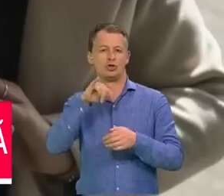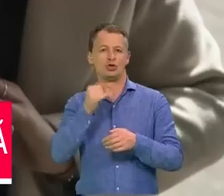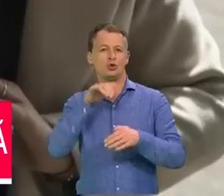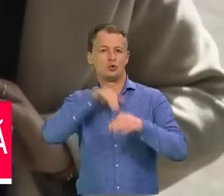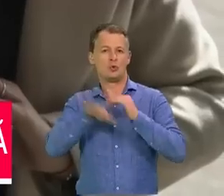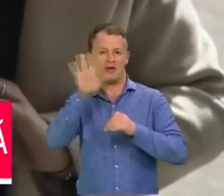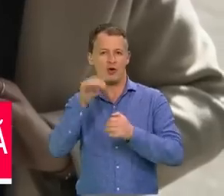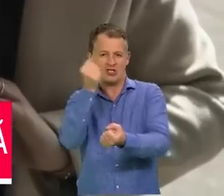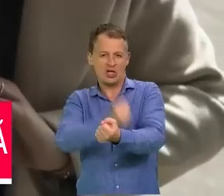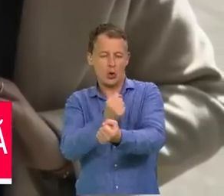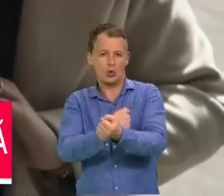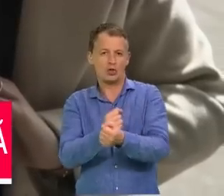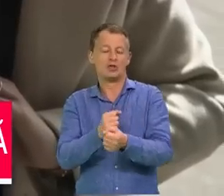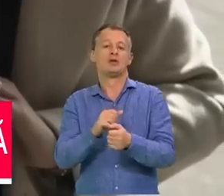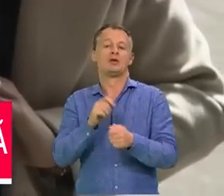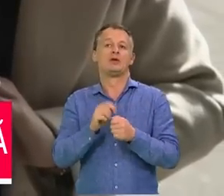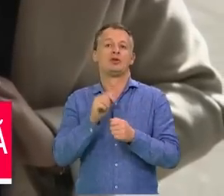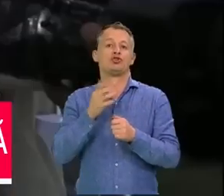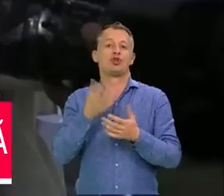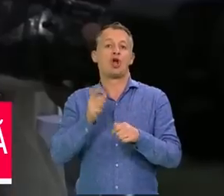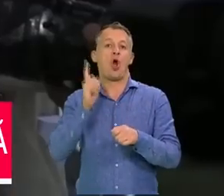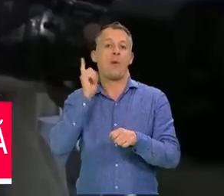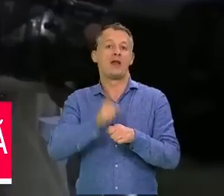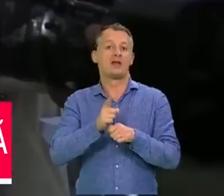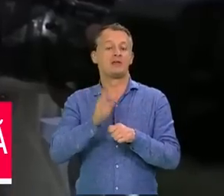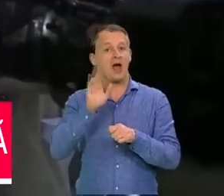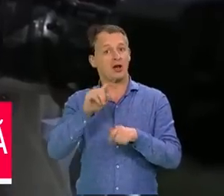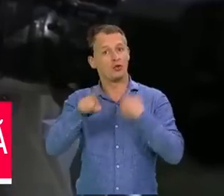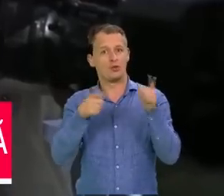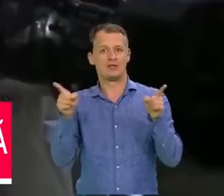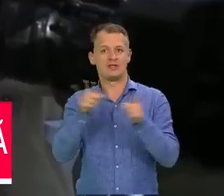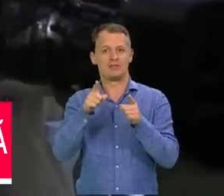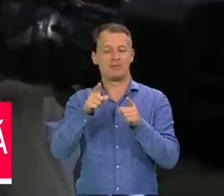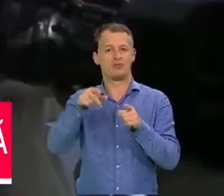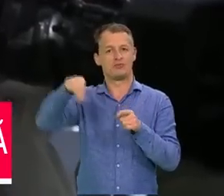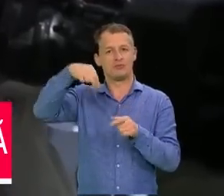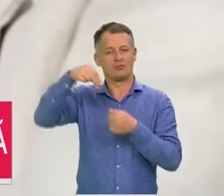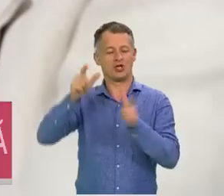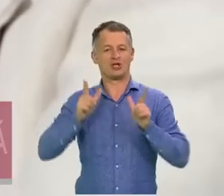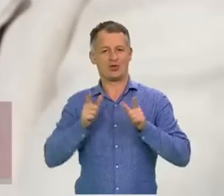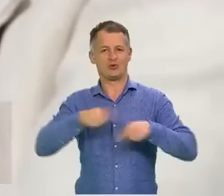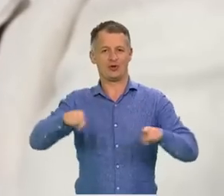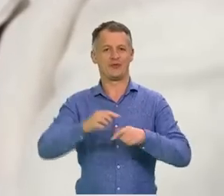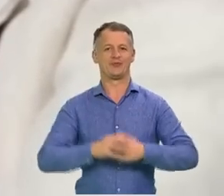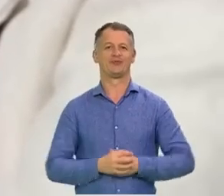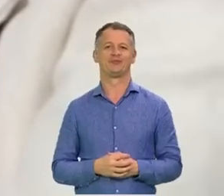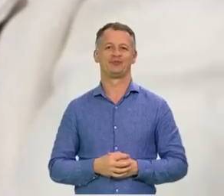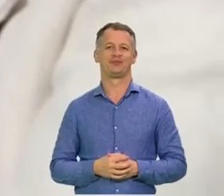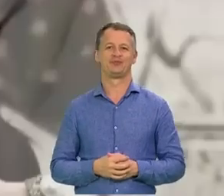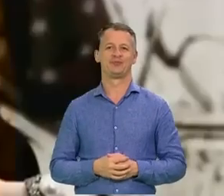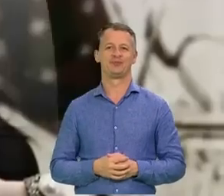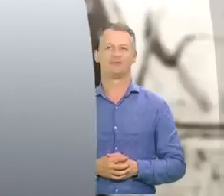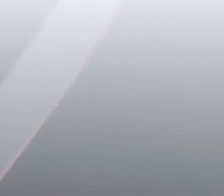cu suspendare. Ce obligații mai are, vă spun după o scurtă pauză de publicitate. Rămâneți cu noi, vă aștept!